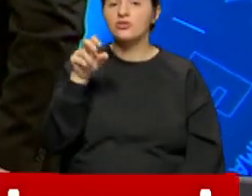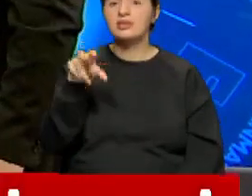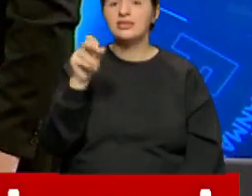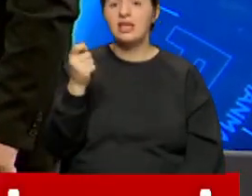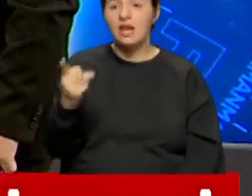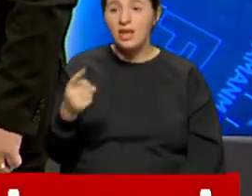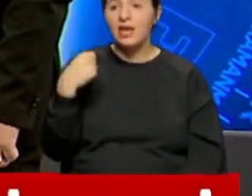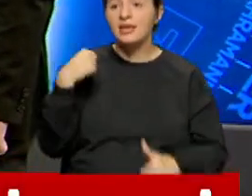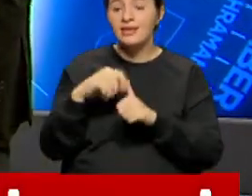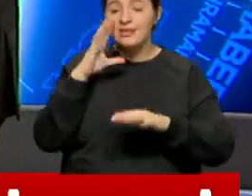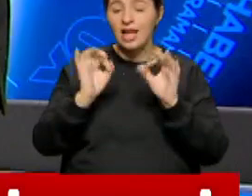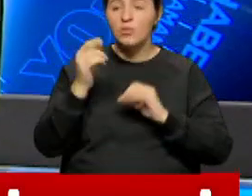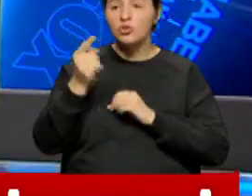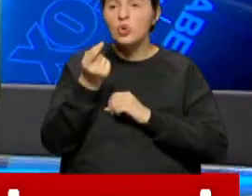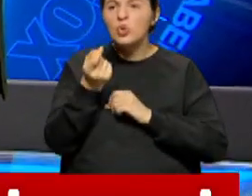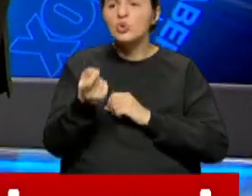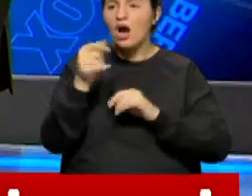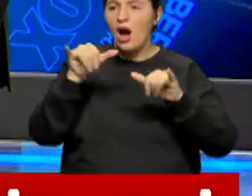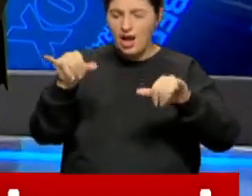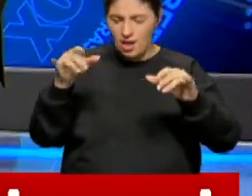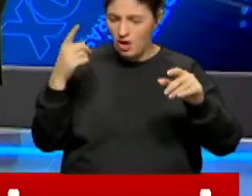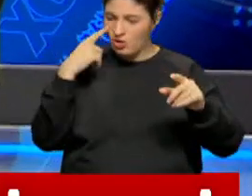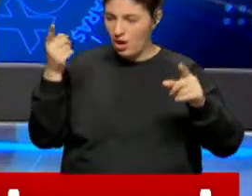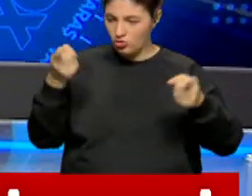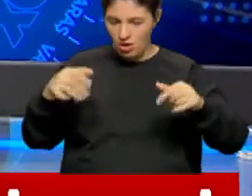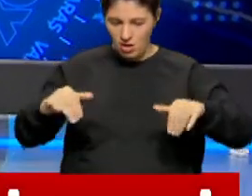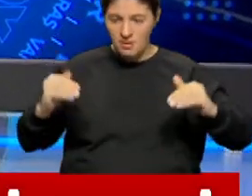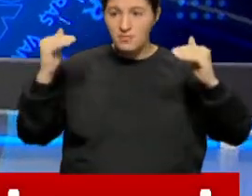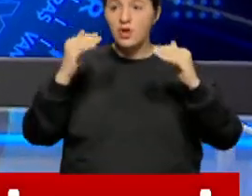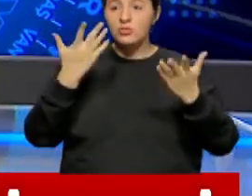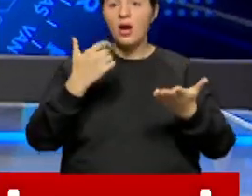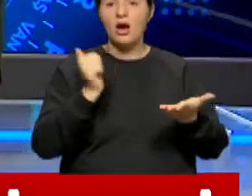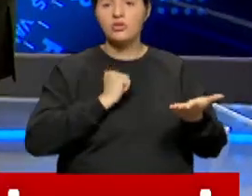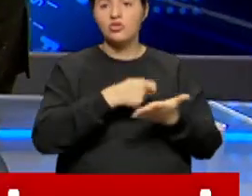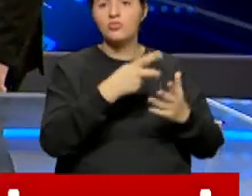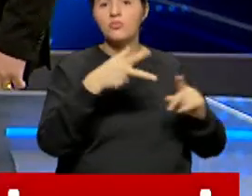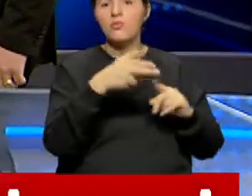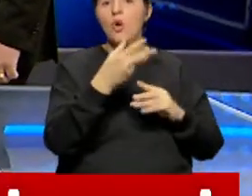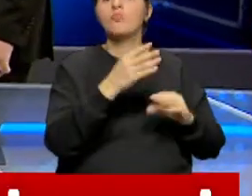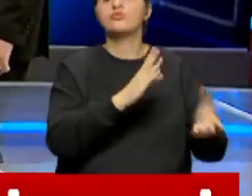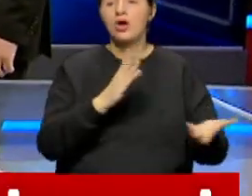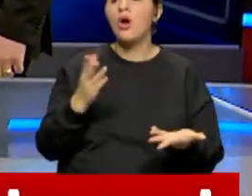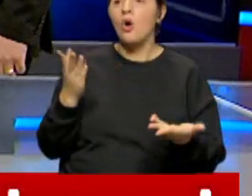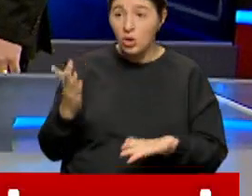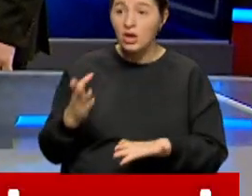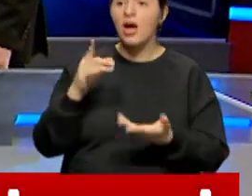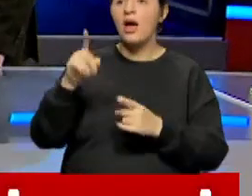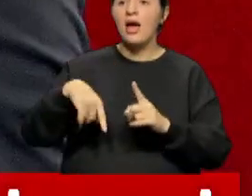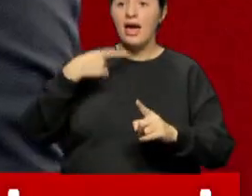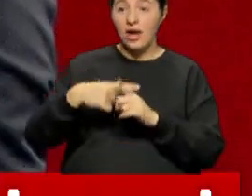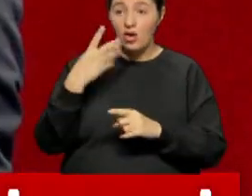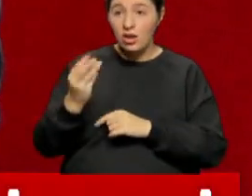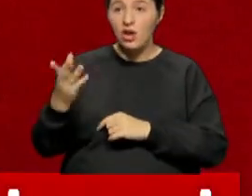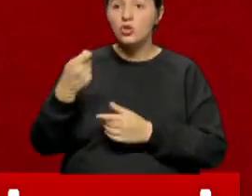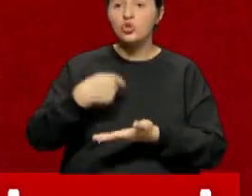Yeniden değerleme oranı kuru şu kuruşunu arttırılsaydı o zaman askere ücretlerin maaşı bu kadar kesilmeyecekti ondan ziyade Asgari ücretin üzerinde